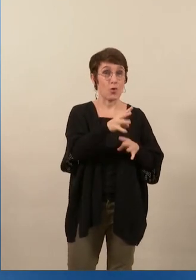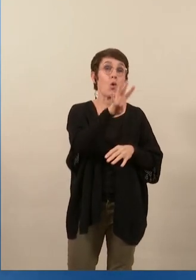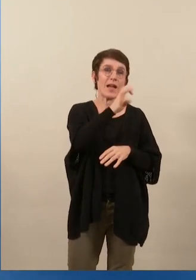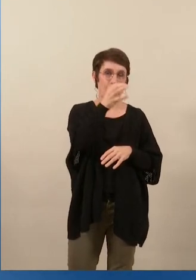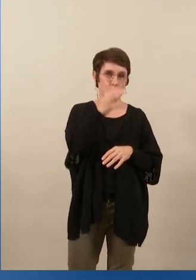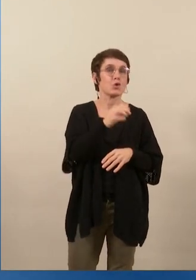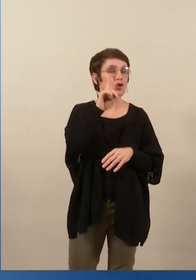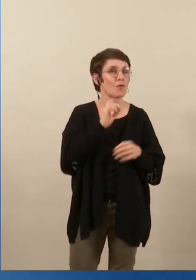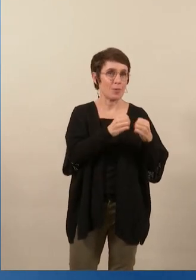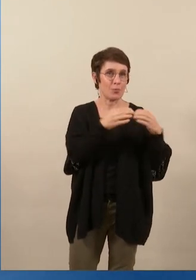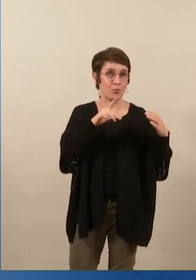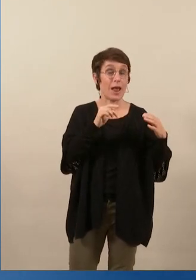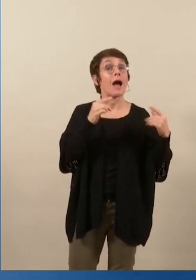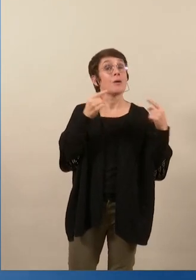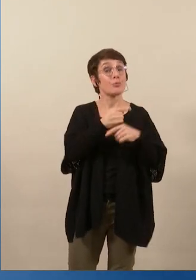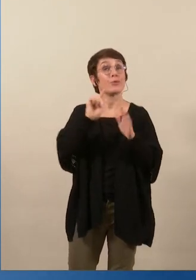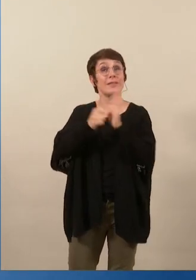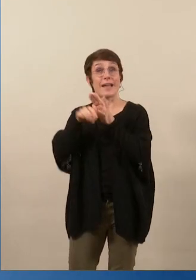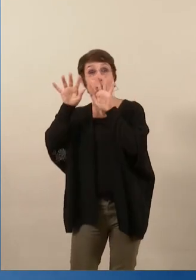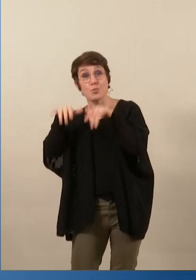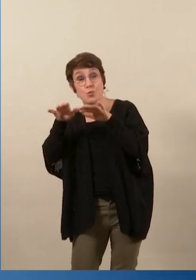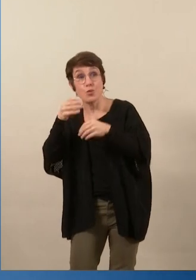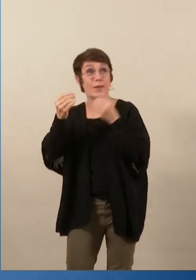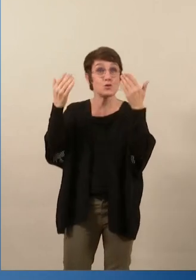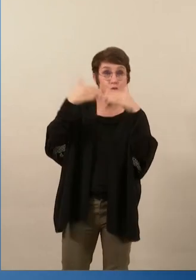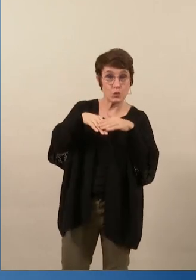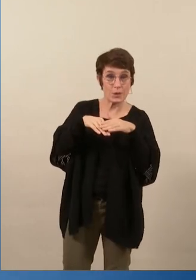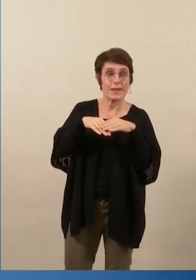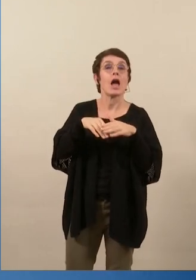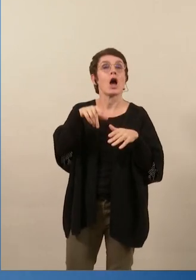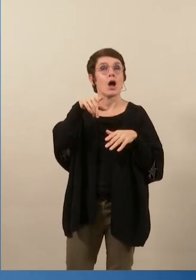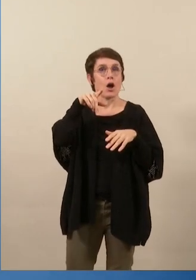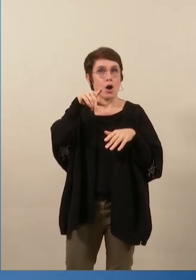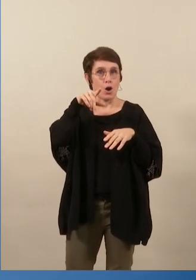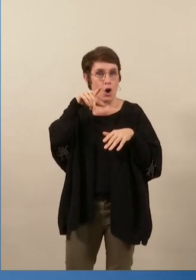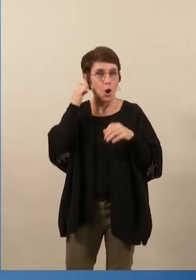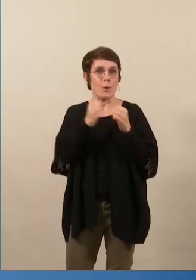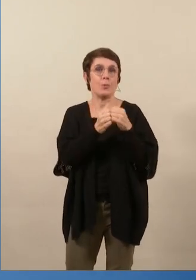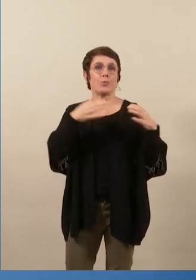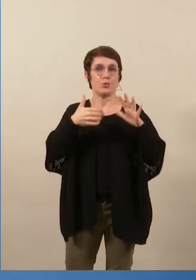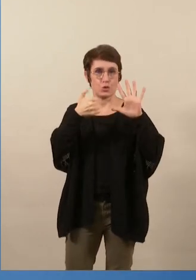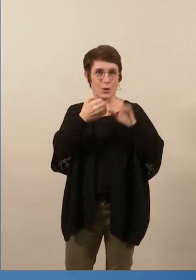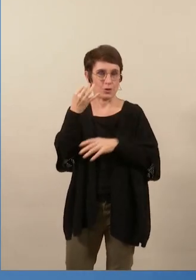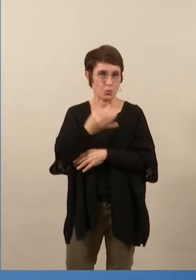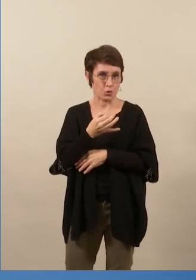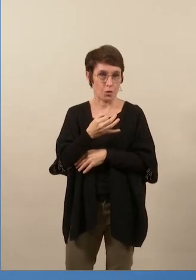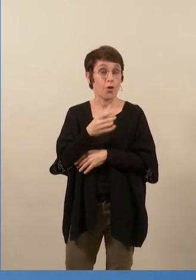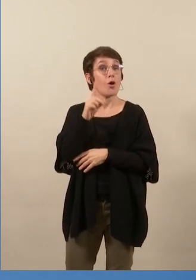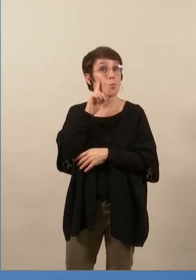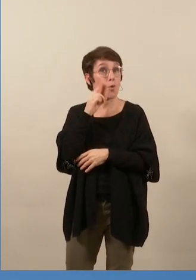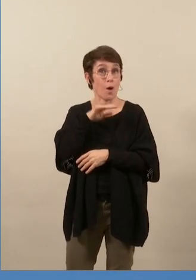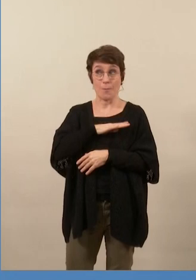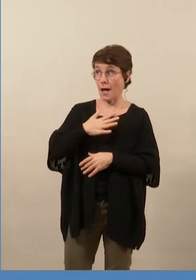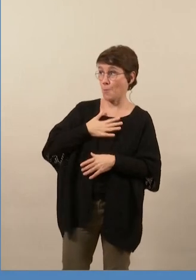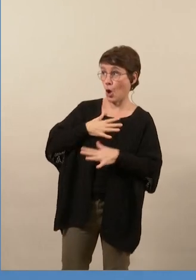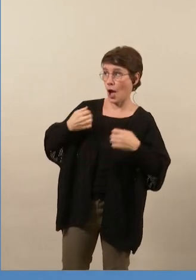partant de pluie 78 % des cyclistes sont des hommes notamment en raison de la peur de l'accident ainsi que du